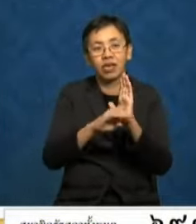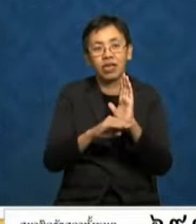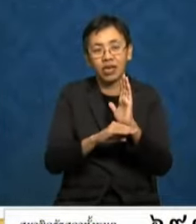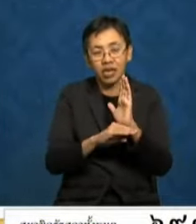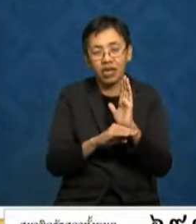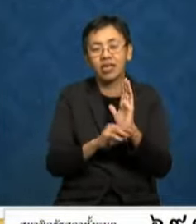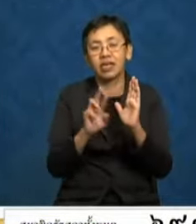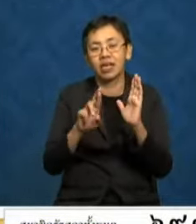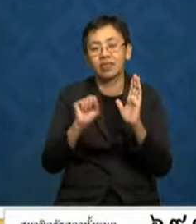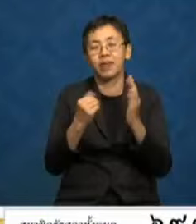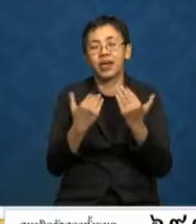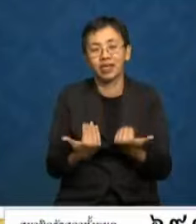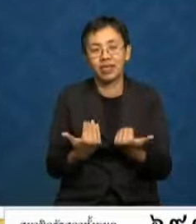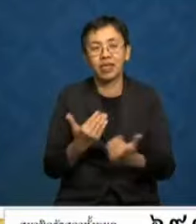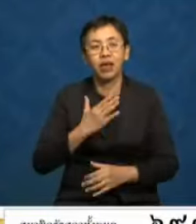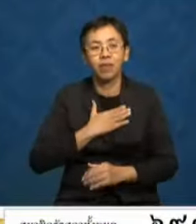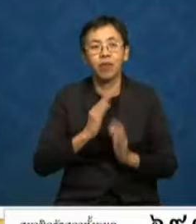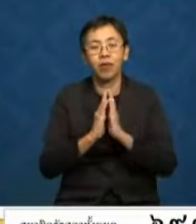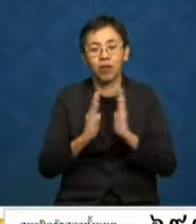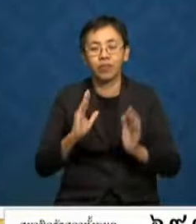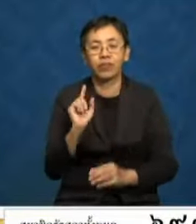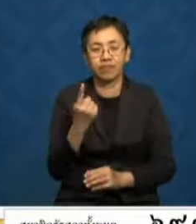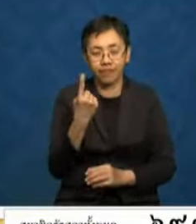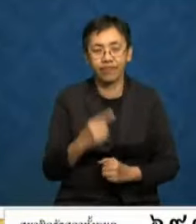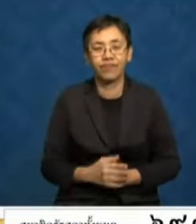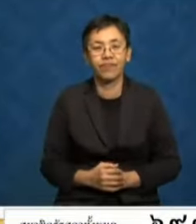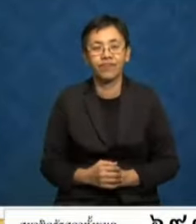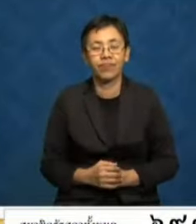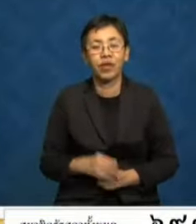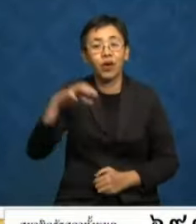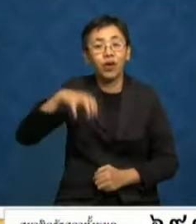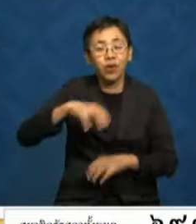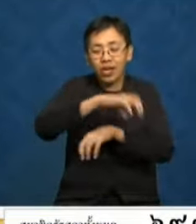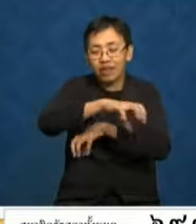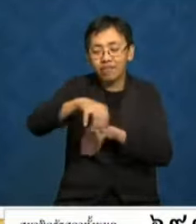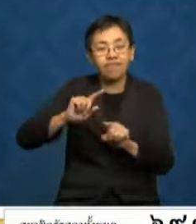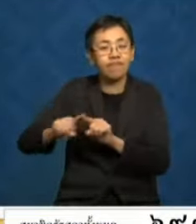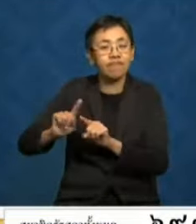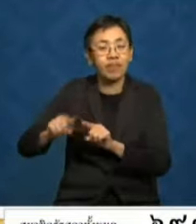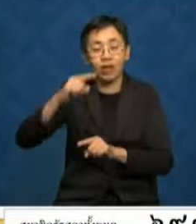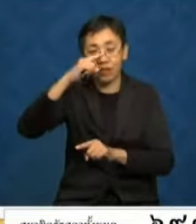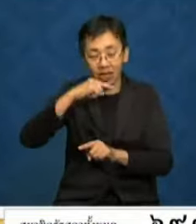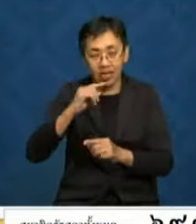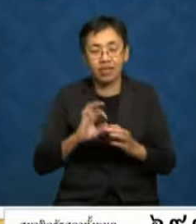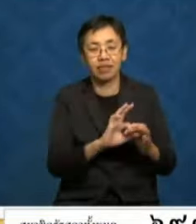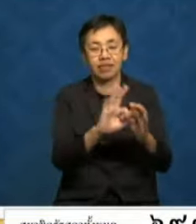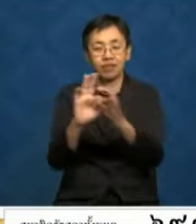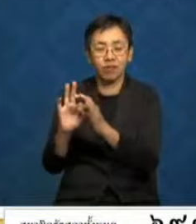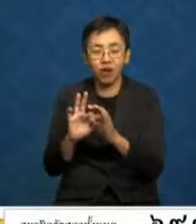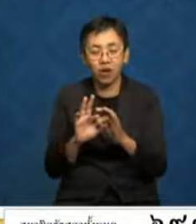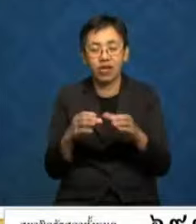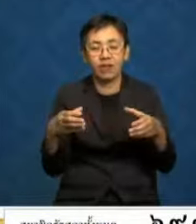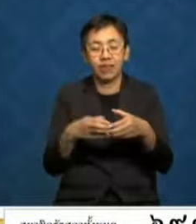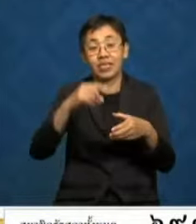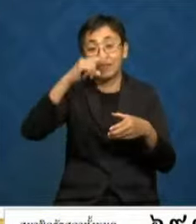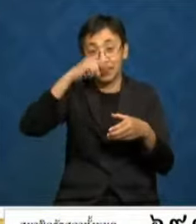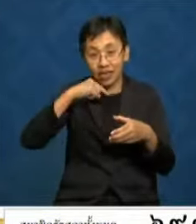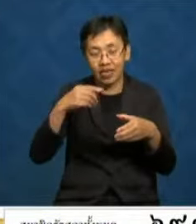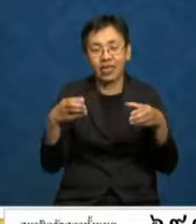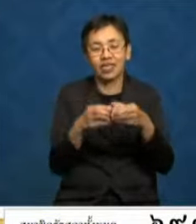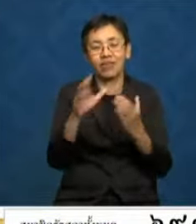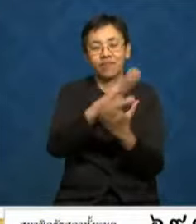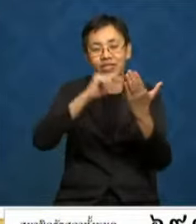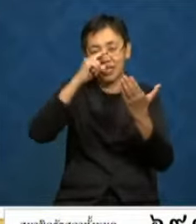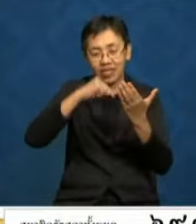ฐสภาแห่งนี้ก็ต้องบอกว่าขอบคุณอีกครั้งหนึ่งครับหน่วยงานทุกหน่วยงานของไทยที่เกี่ยวข้องที่เราเรียกว่าทีมไทยแลนด์ทีมประเทศ